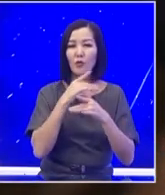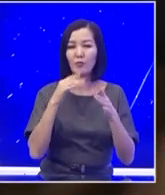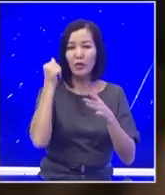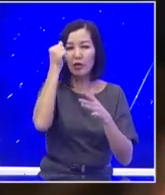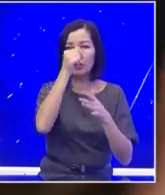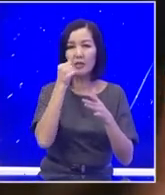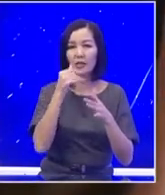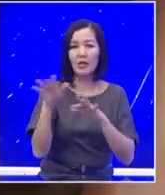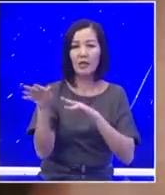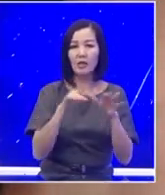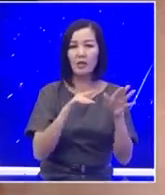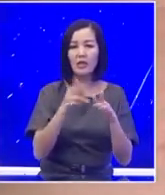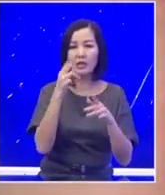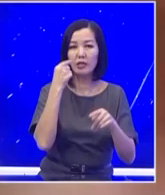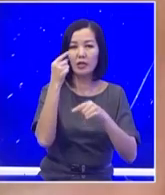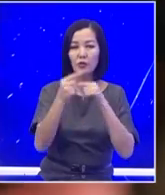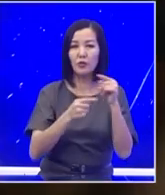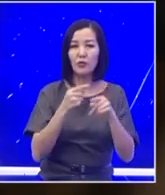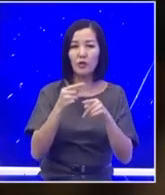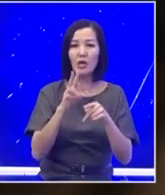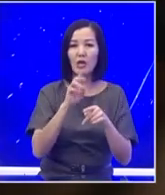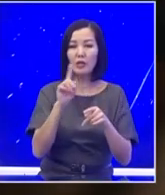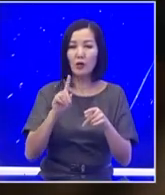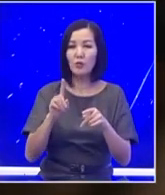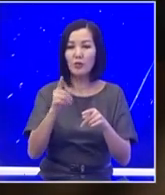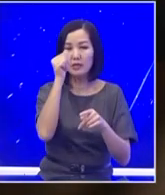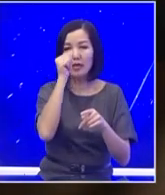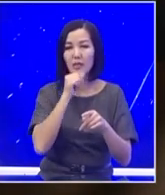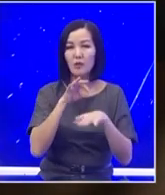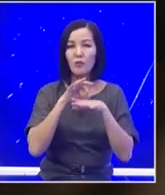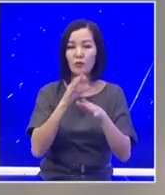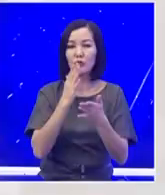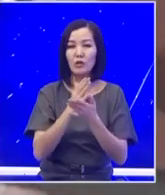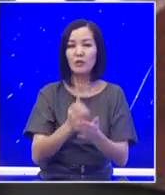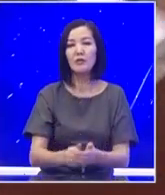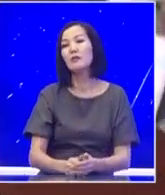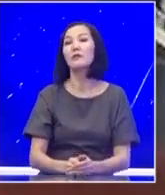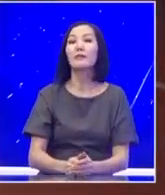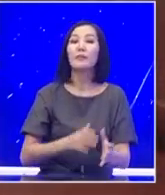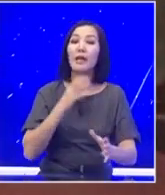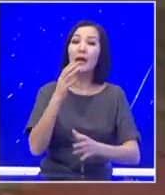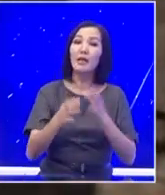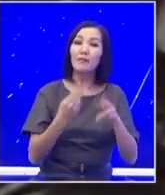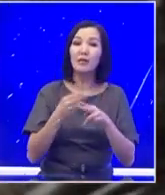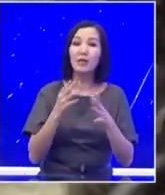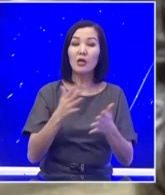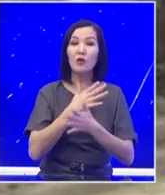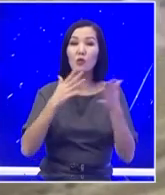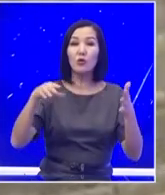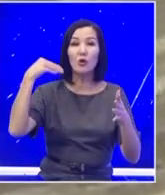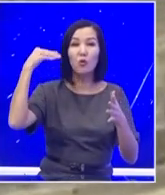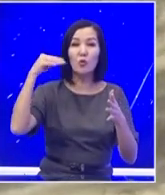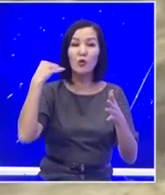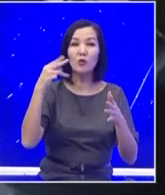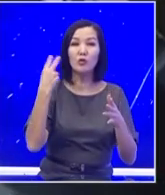бойы іс-шараларды дәстүрлі түрде наурыз айында өткізіп келеді. Әлемдегі ең үлкен қоңырау мұнарасы